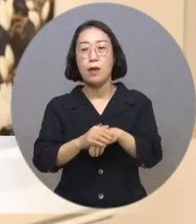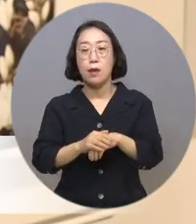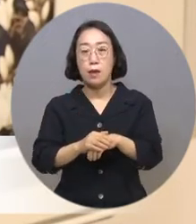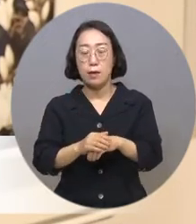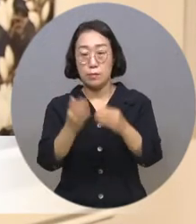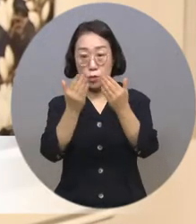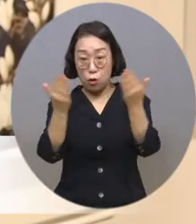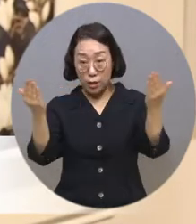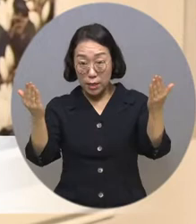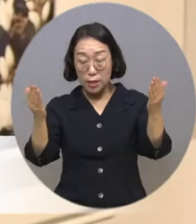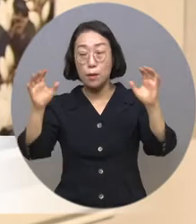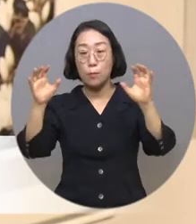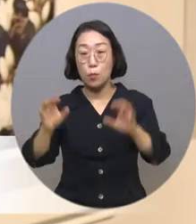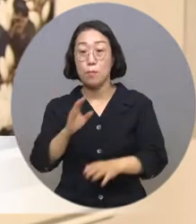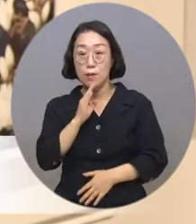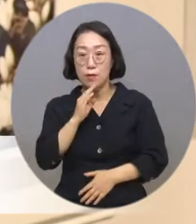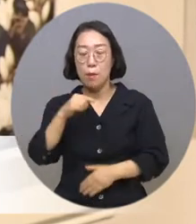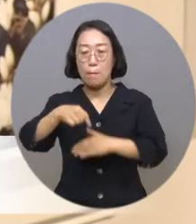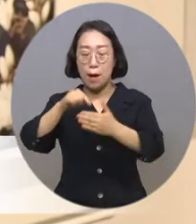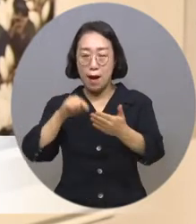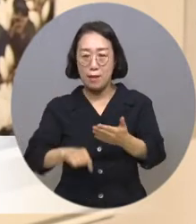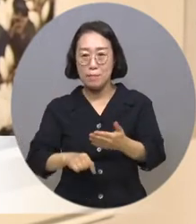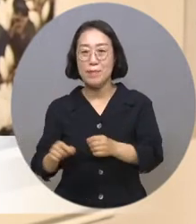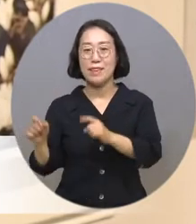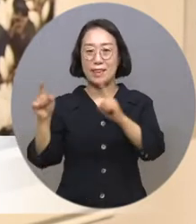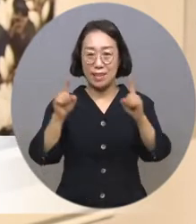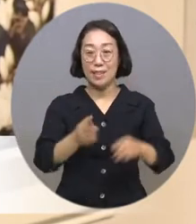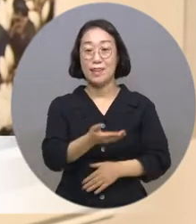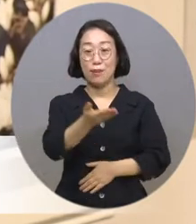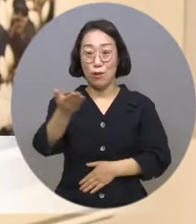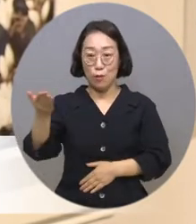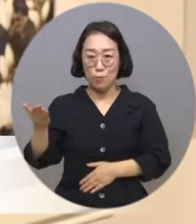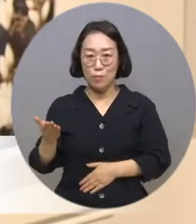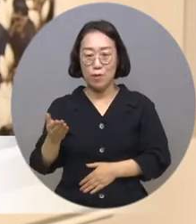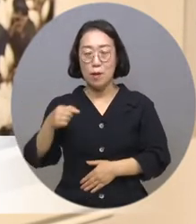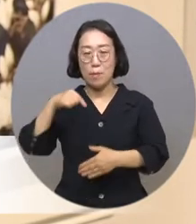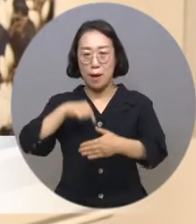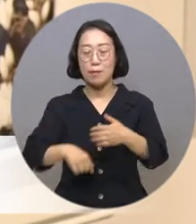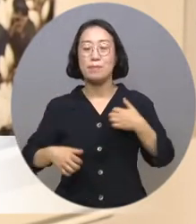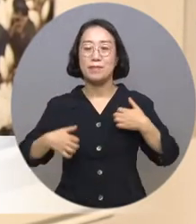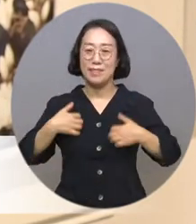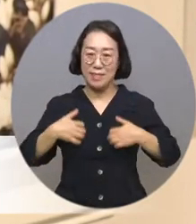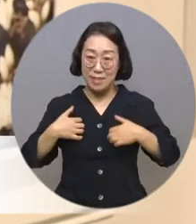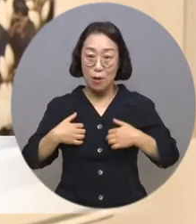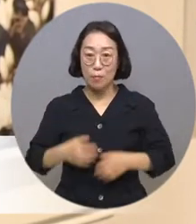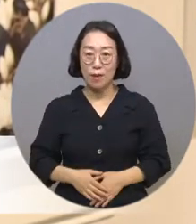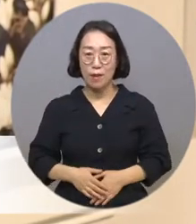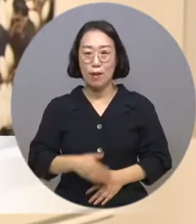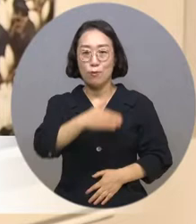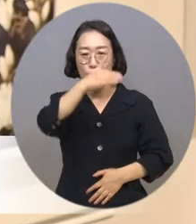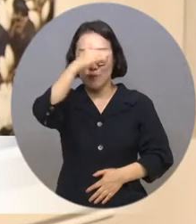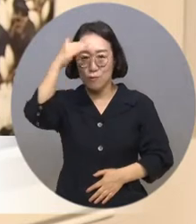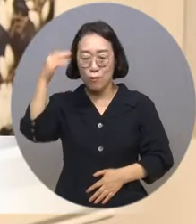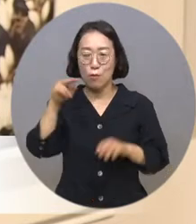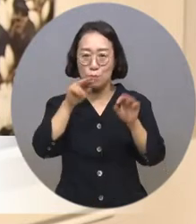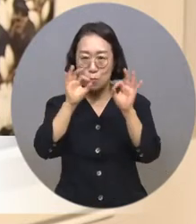전시회인데요. 마음으로서 굉장히 힐링이 되시고 마음 즐거운 마음으로 이 그림을